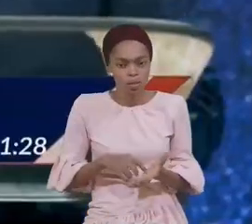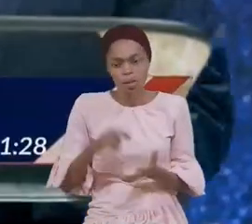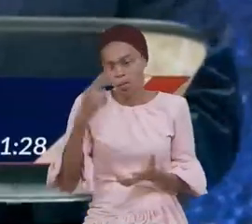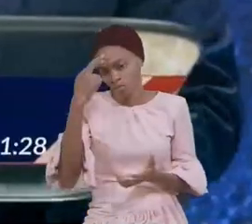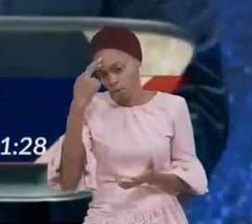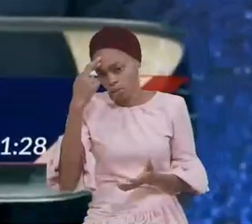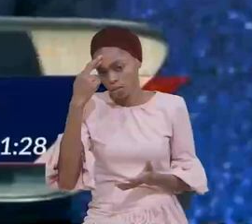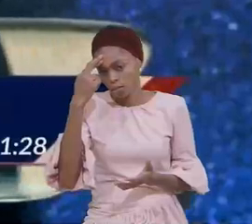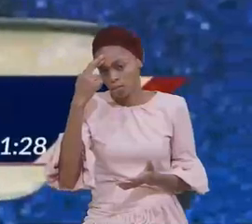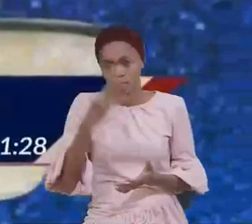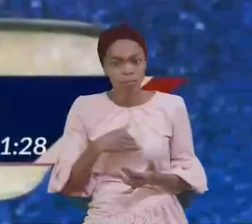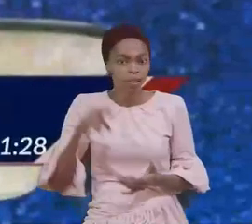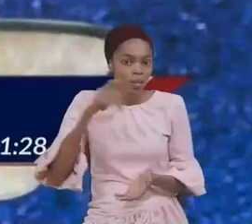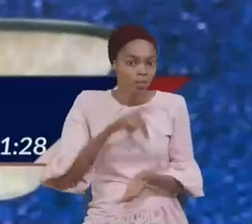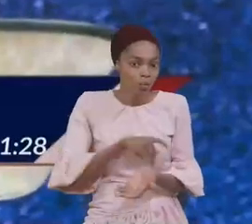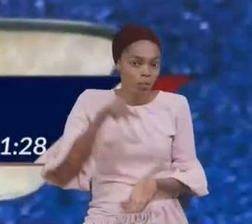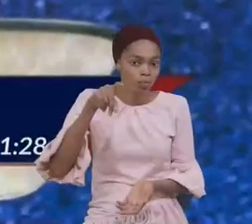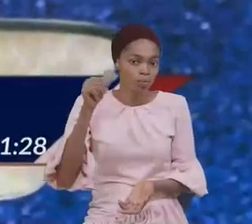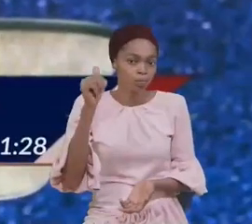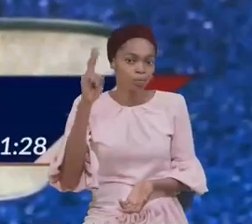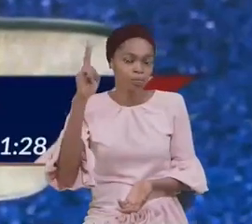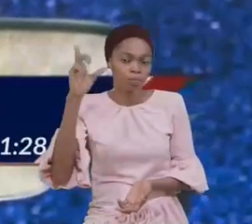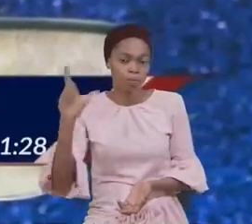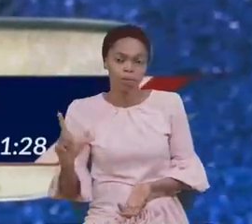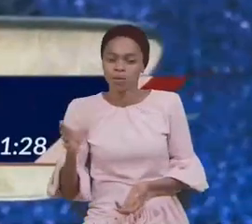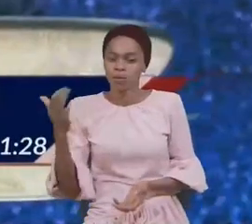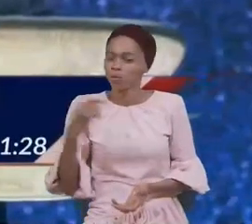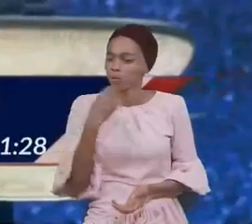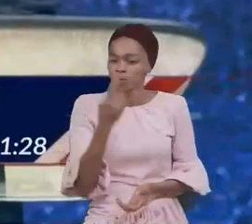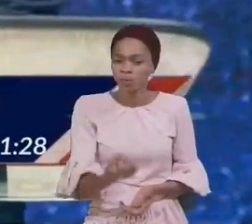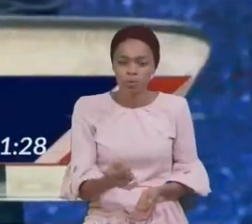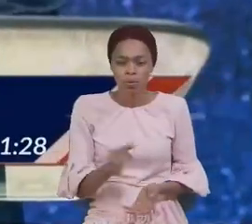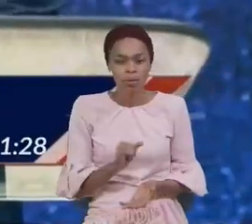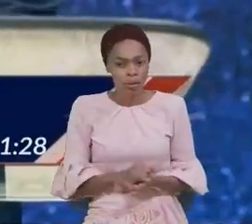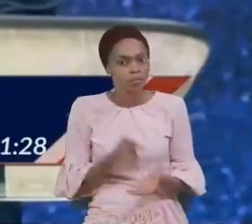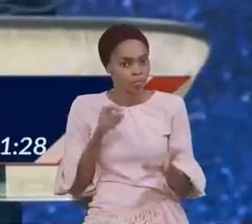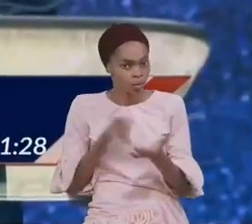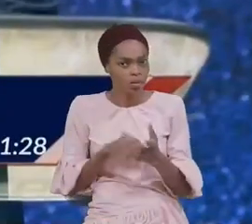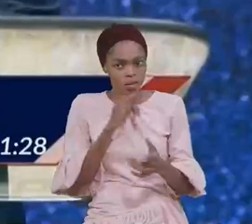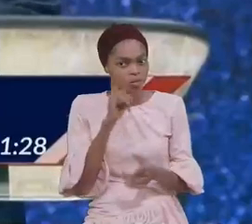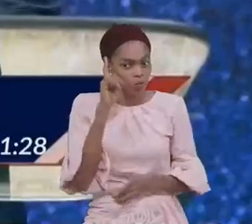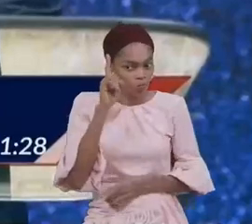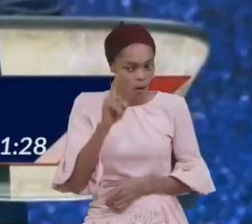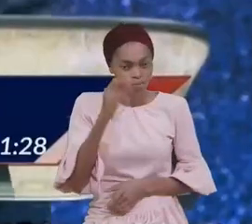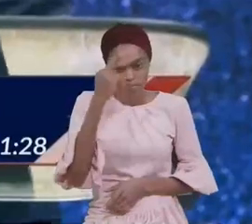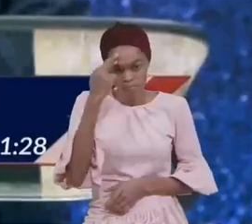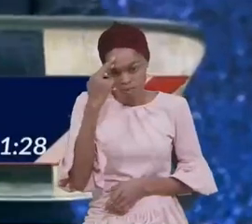et témoin. L'apôtre Paul a reçu l'ordre. Et on doit savoir que voici la seule